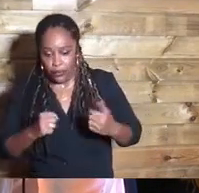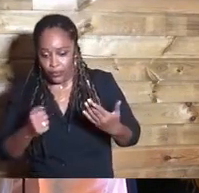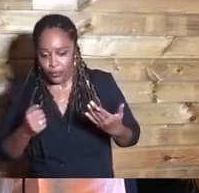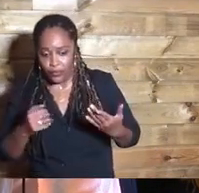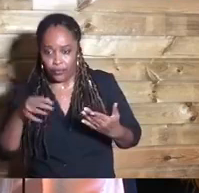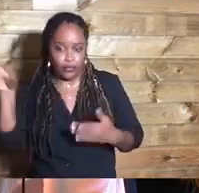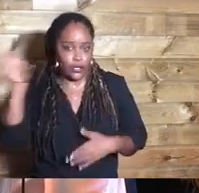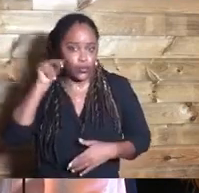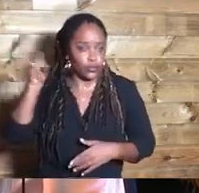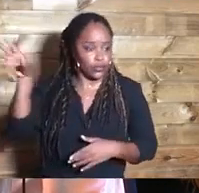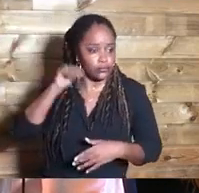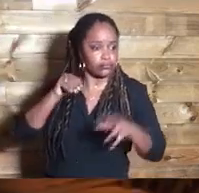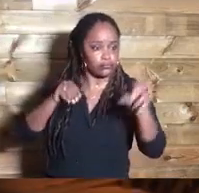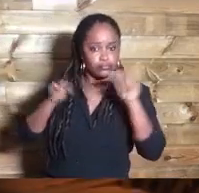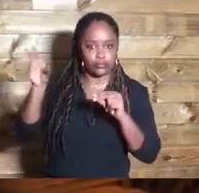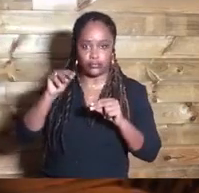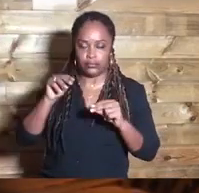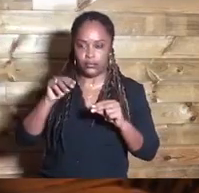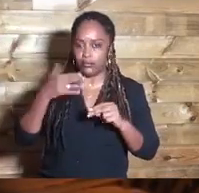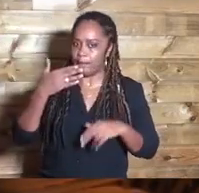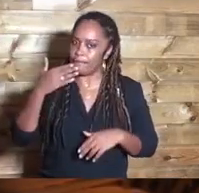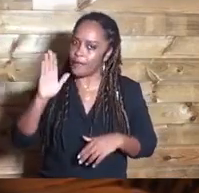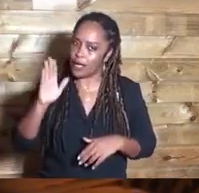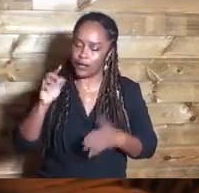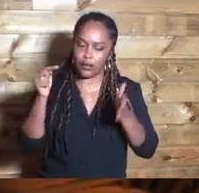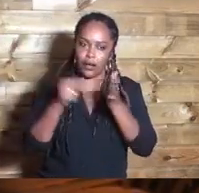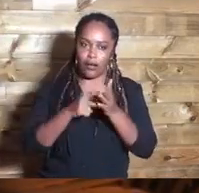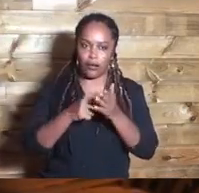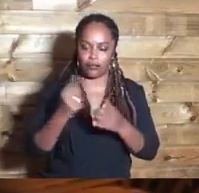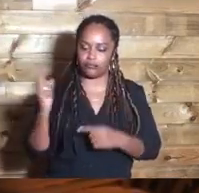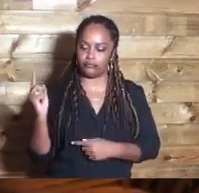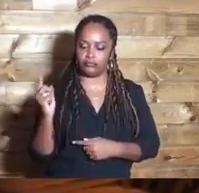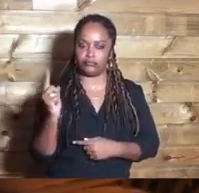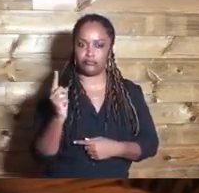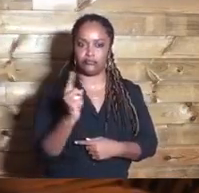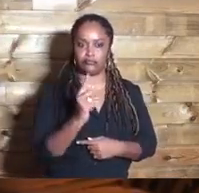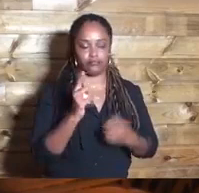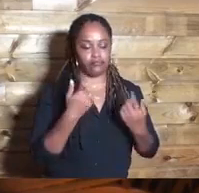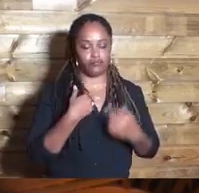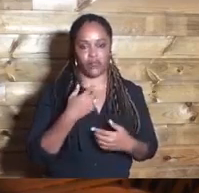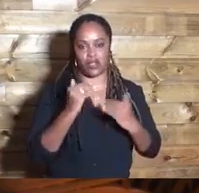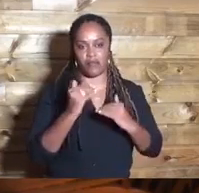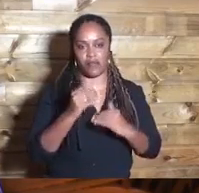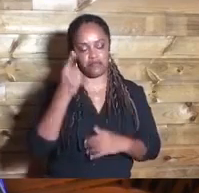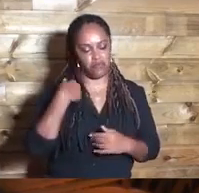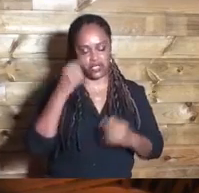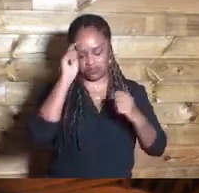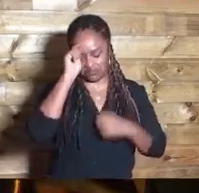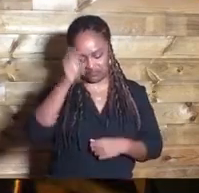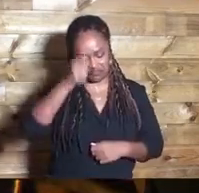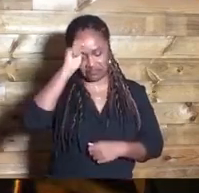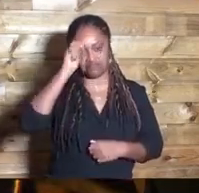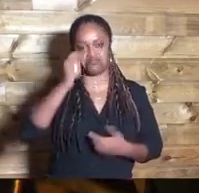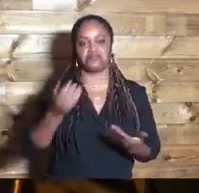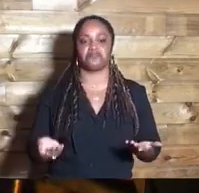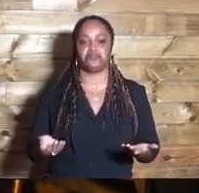ça Luc qu'a fait. Mais chaque fois Luc passait devant moi, c'est chapeau. Chapeau.